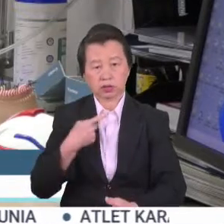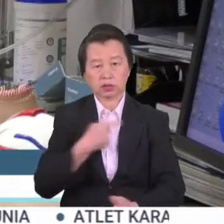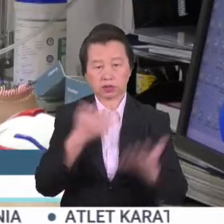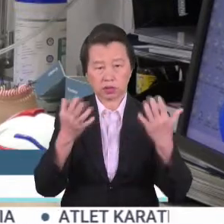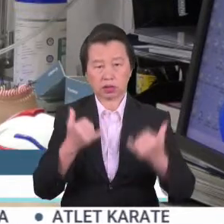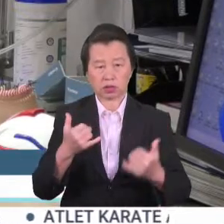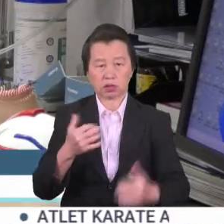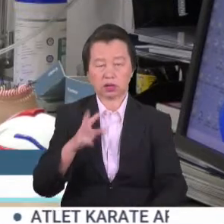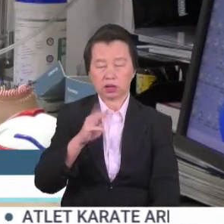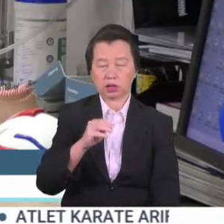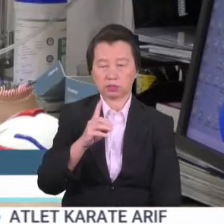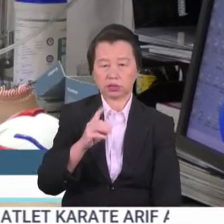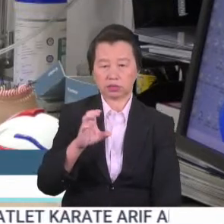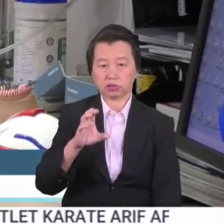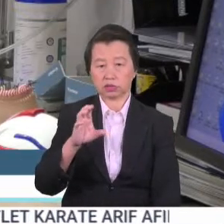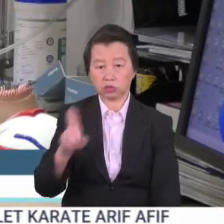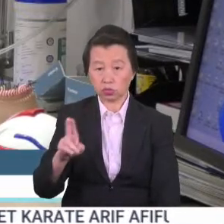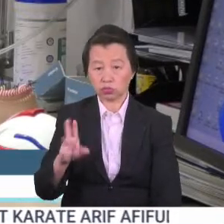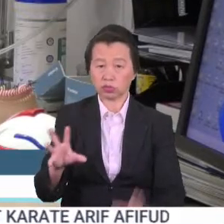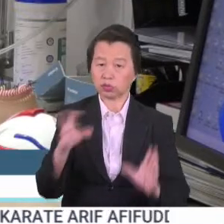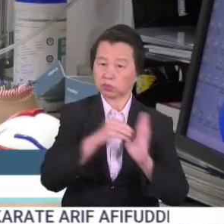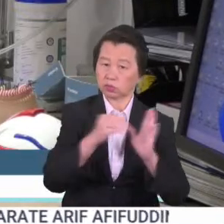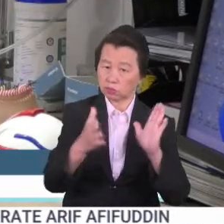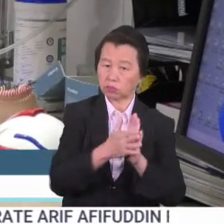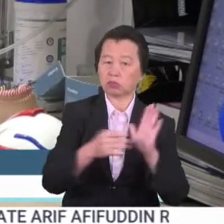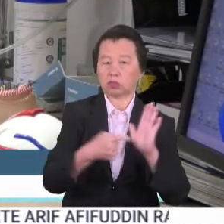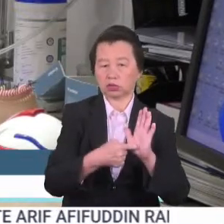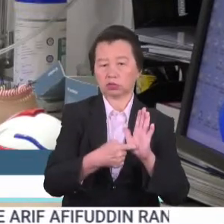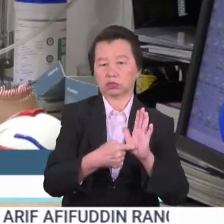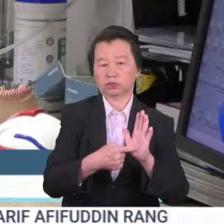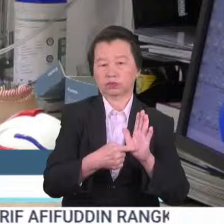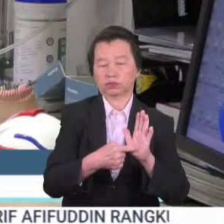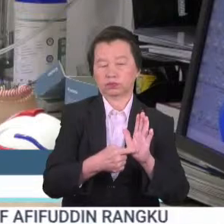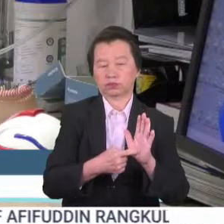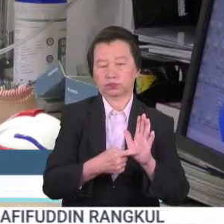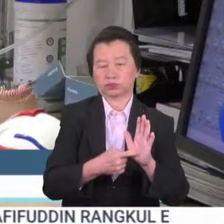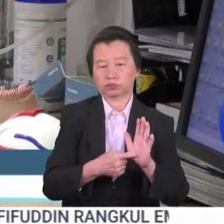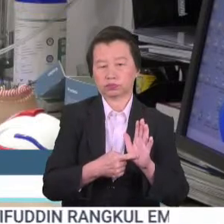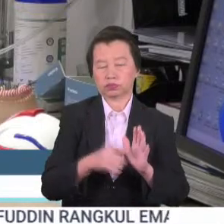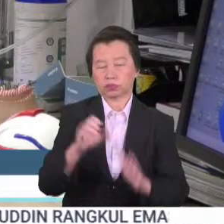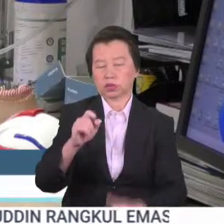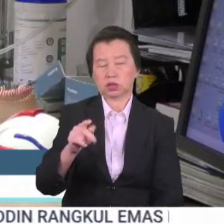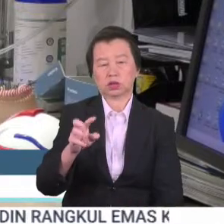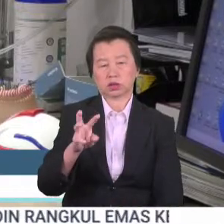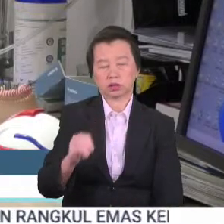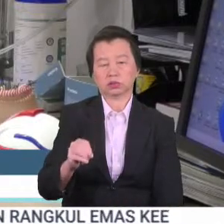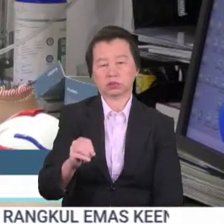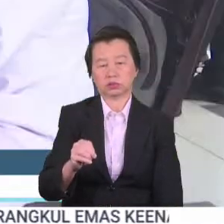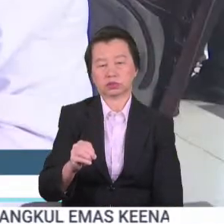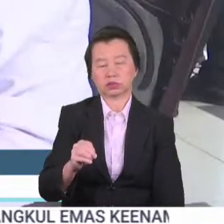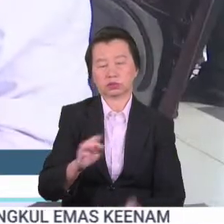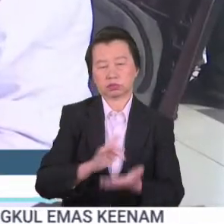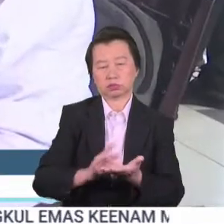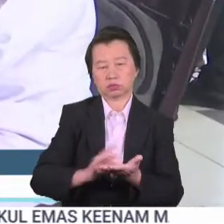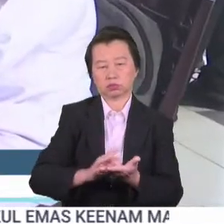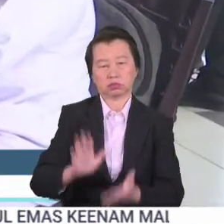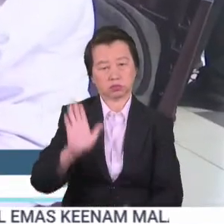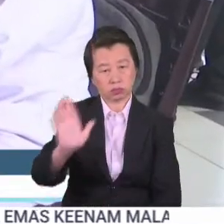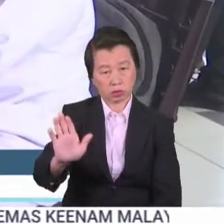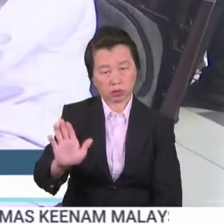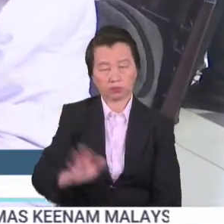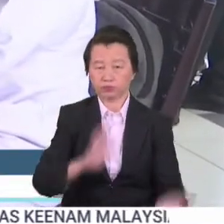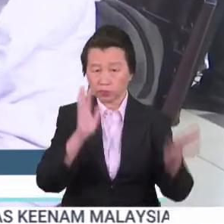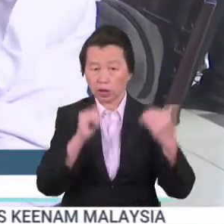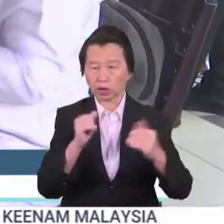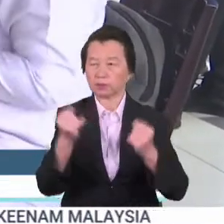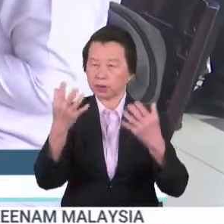ncd ini dimasukkan dalam list rawatan SPM lah skim perkhidmatan perubatan Madani beliau berharap lebih